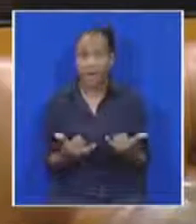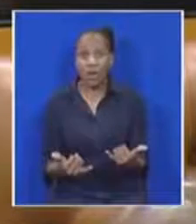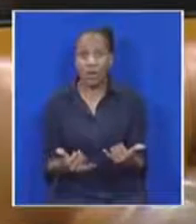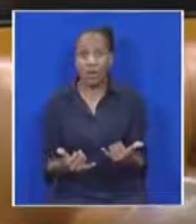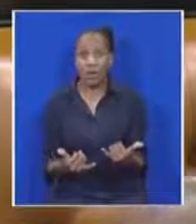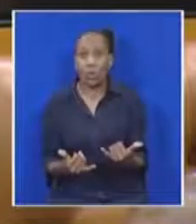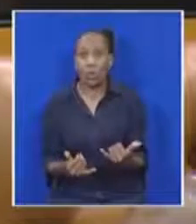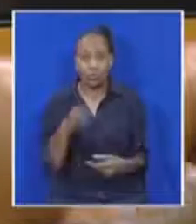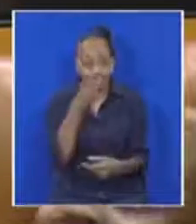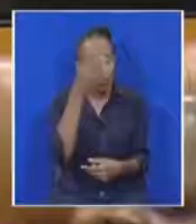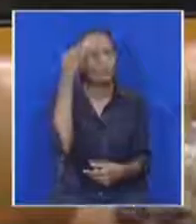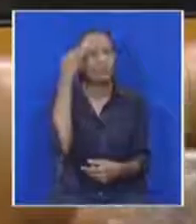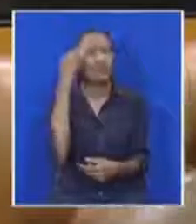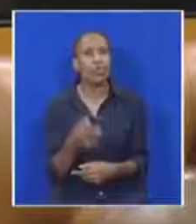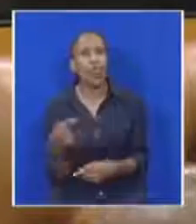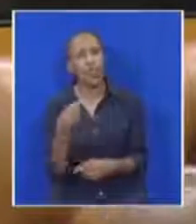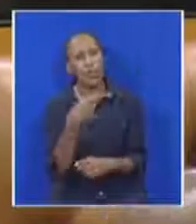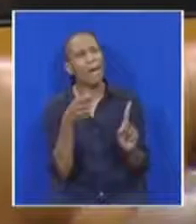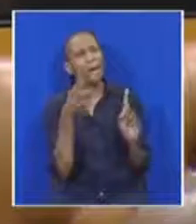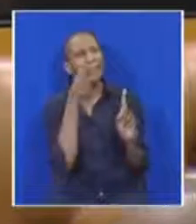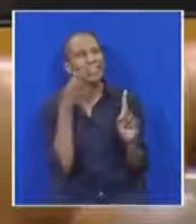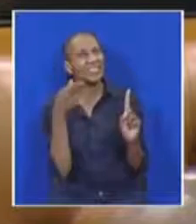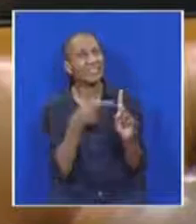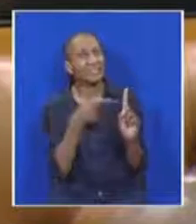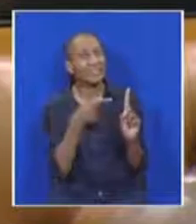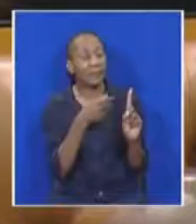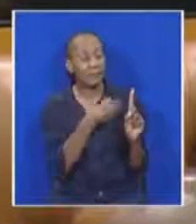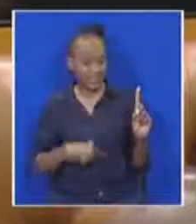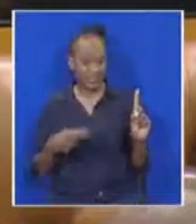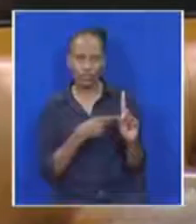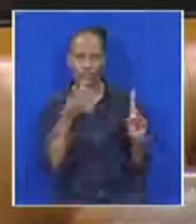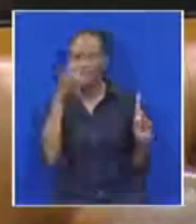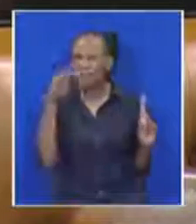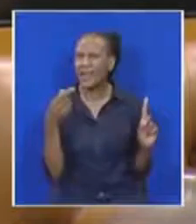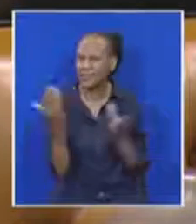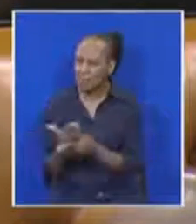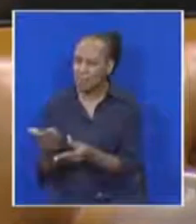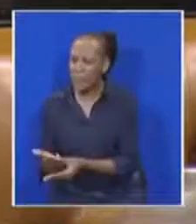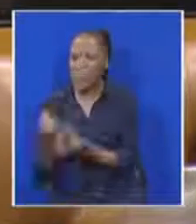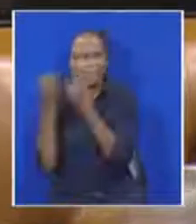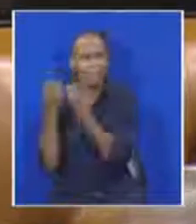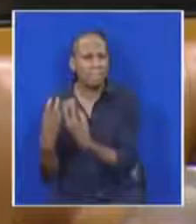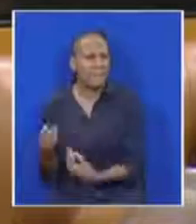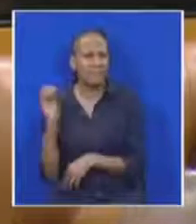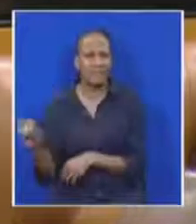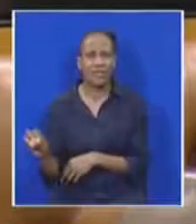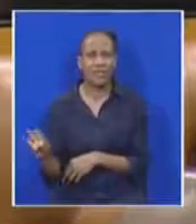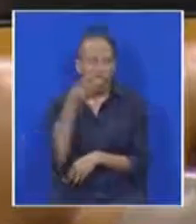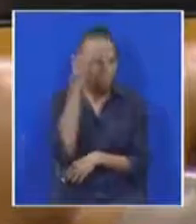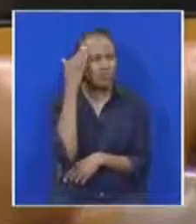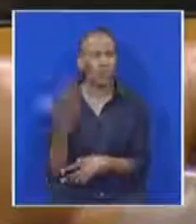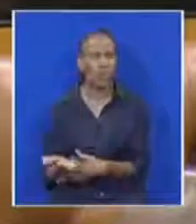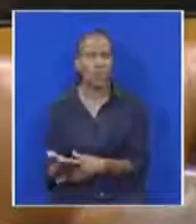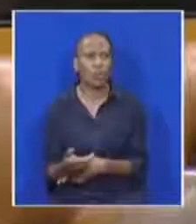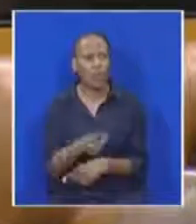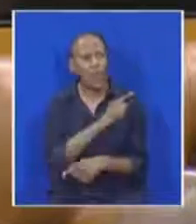kunamacala kodwa manje nibhizi niyamfikela that is not a point of order ahambe ohlale ekhaya akungena omunye